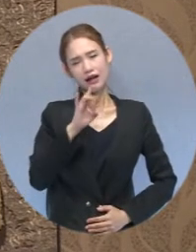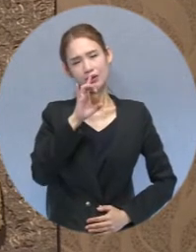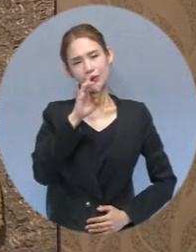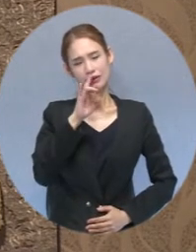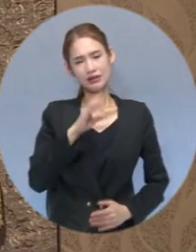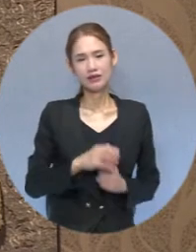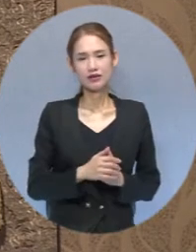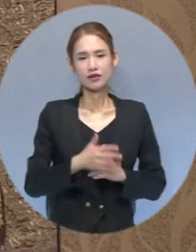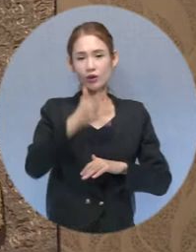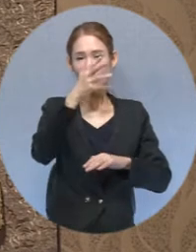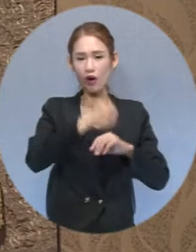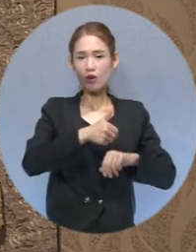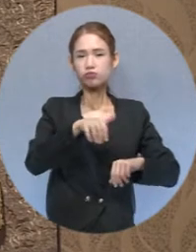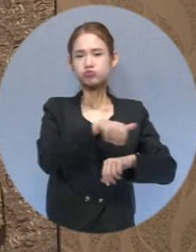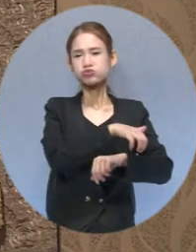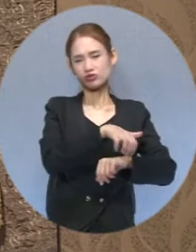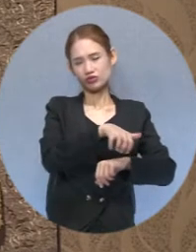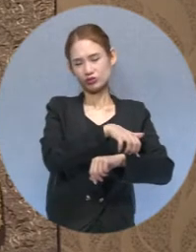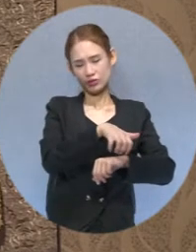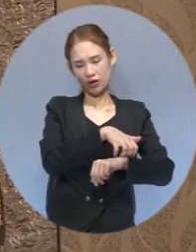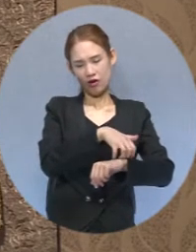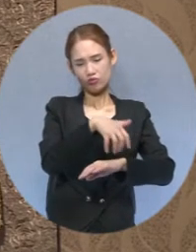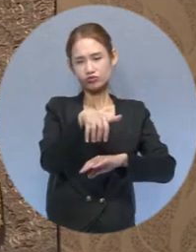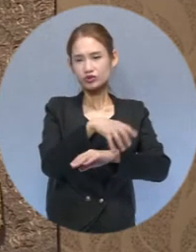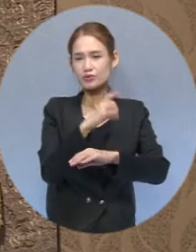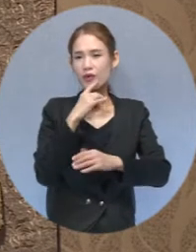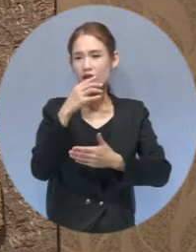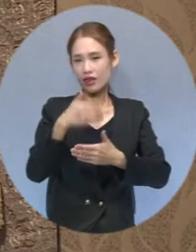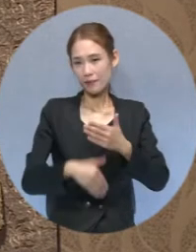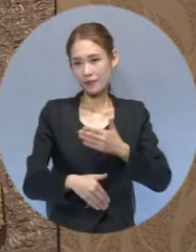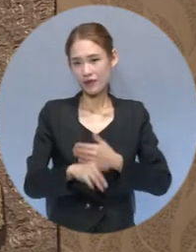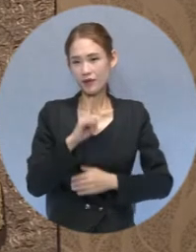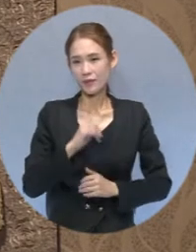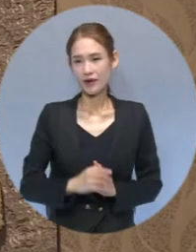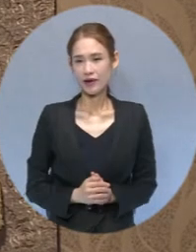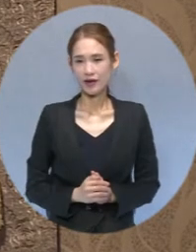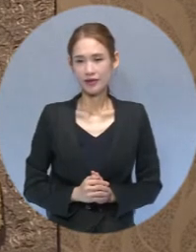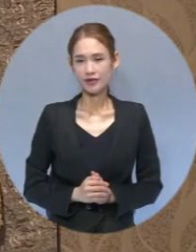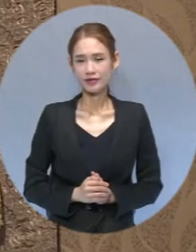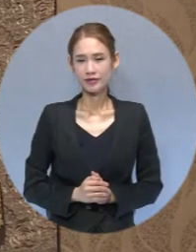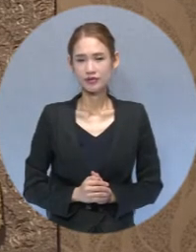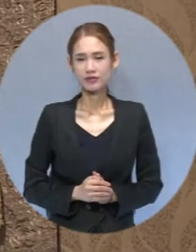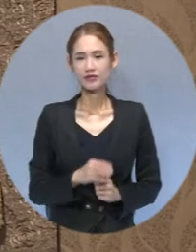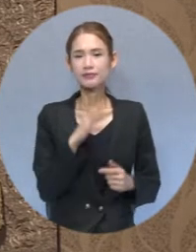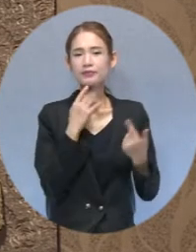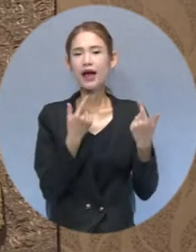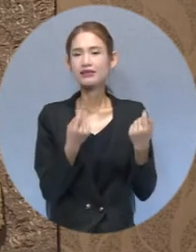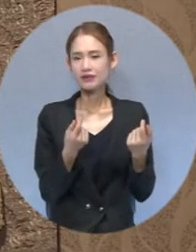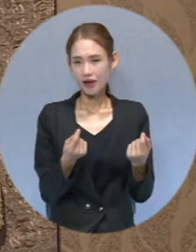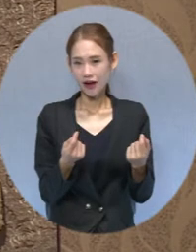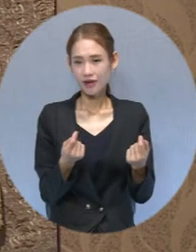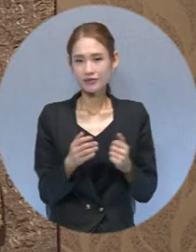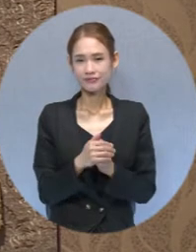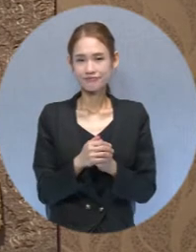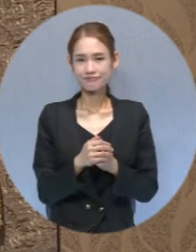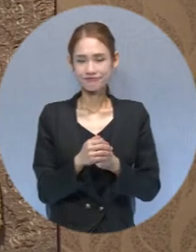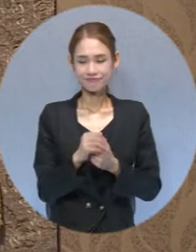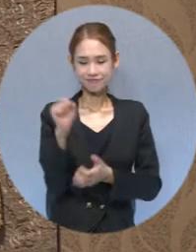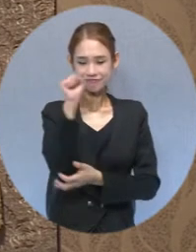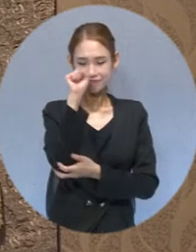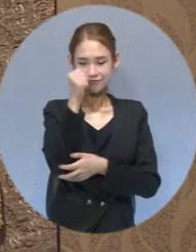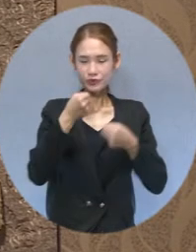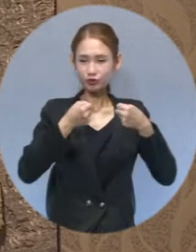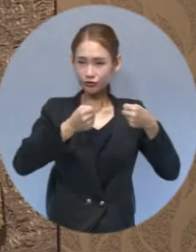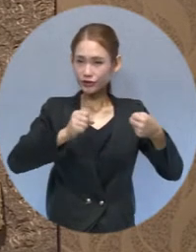결국은 불편함이 네. 받아들여질 수밖에 없거든요. 마찬가지로 우리가 드라이브인 스루